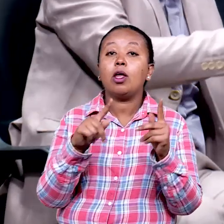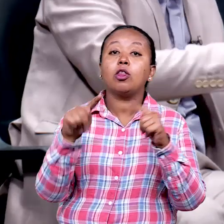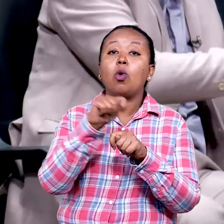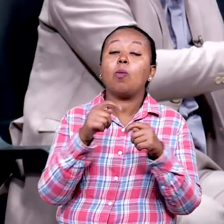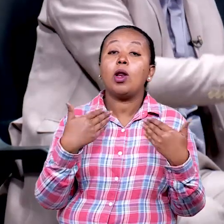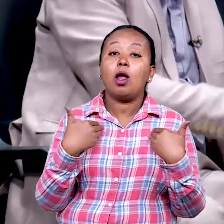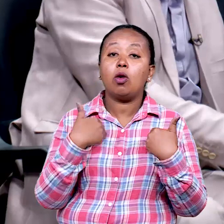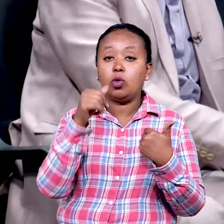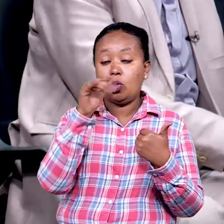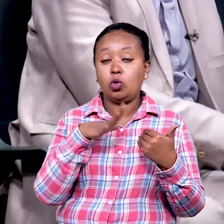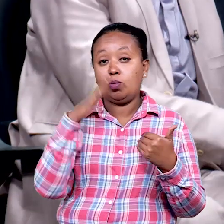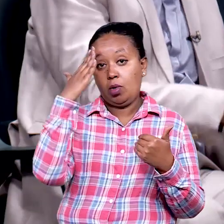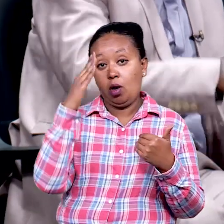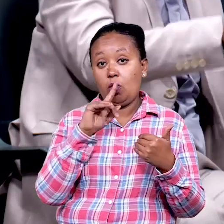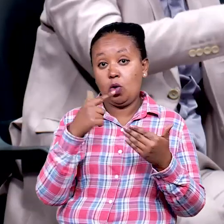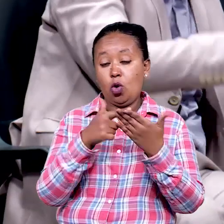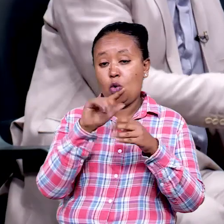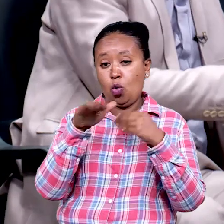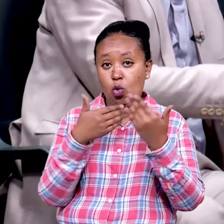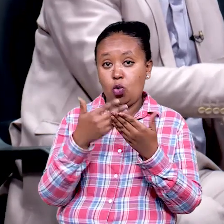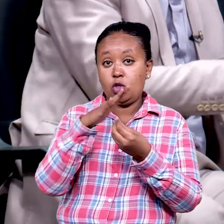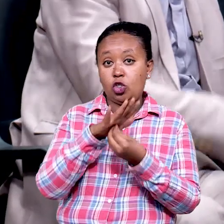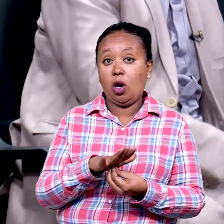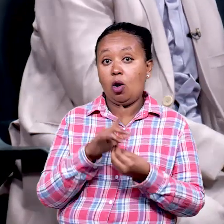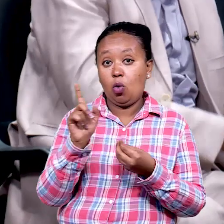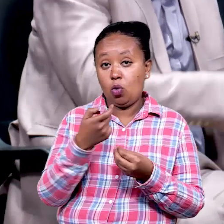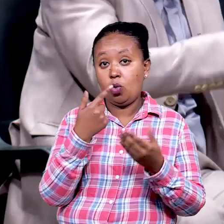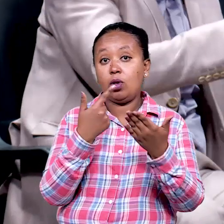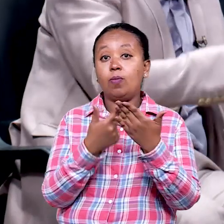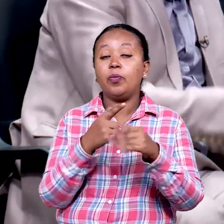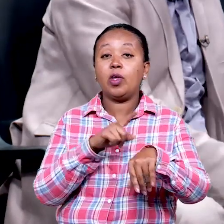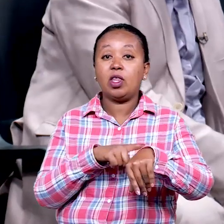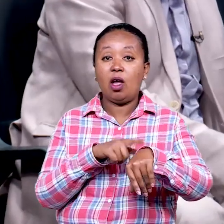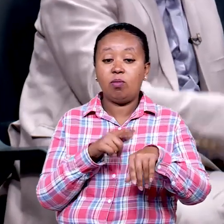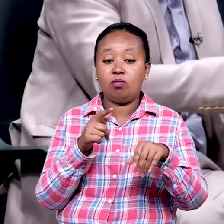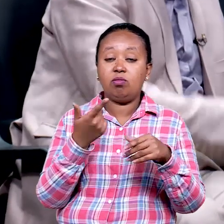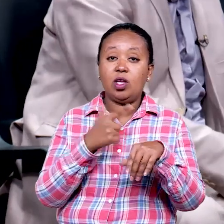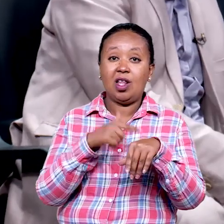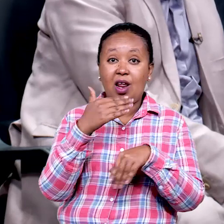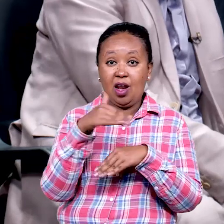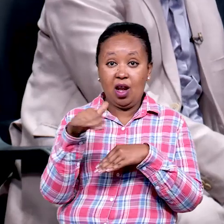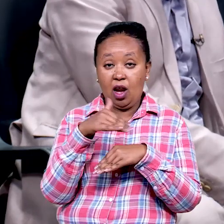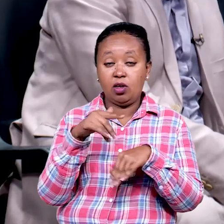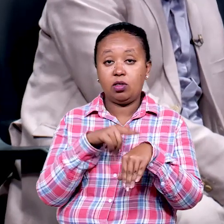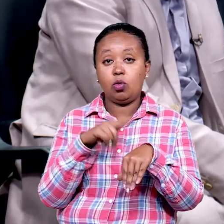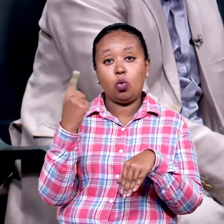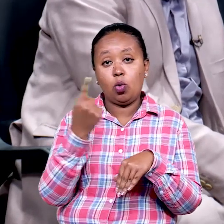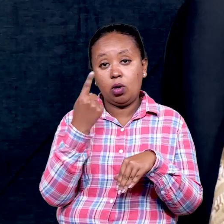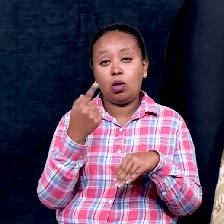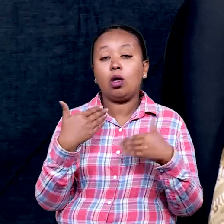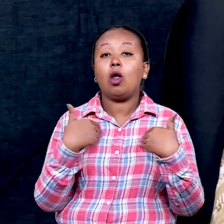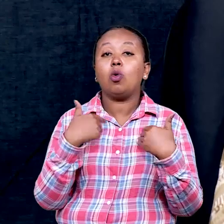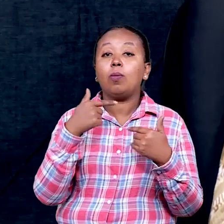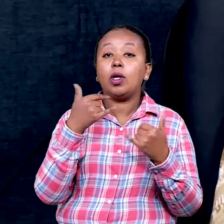ሚዲያ ተቋም ውስጥ ያለን ሰዎች የምናውቀው ነው። ያ ሁሉ ጫና ኖሮ እንደገና ደግሞ የታይምሊነስ የዴድላይን ስራዎች ናቸው